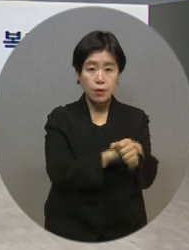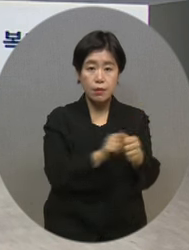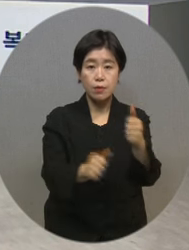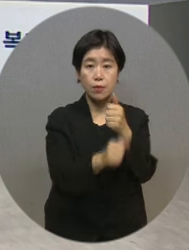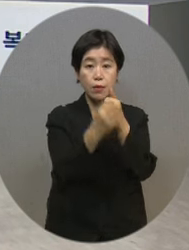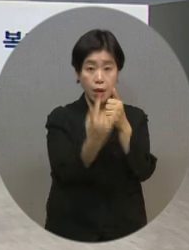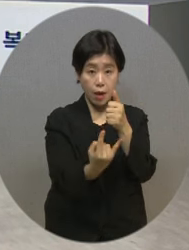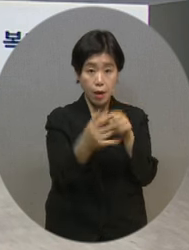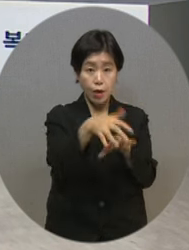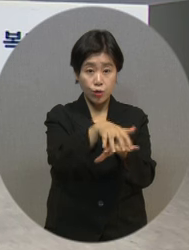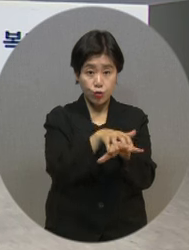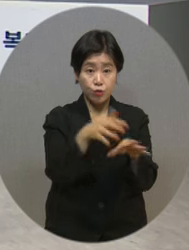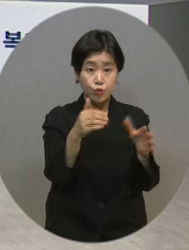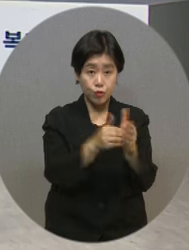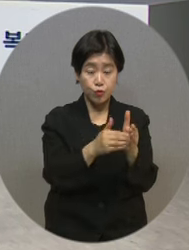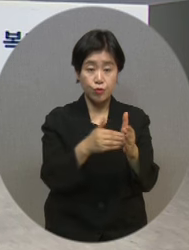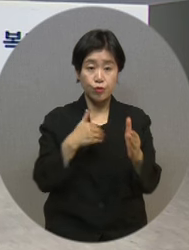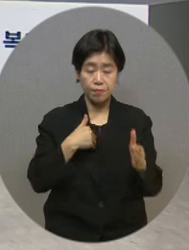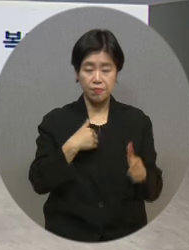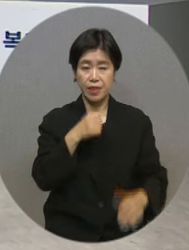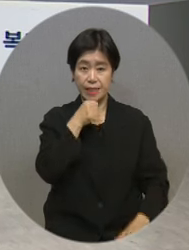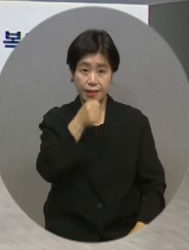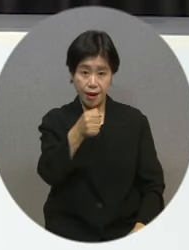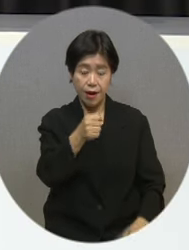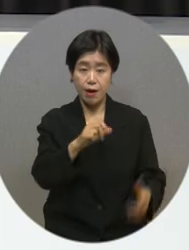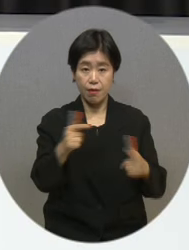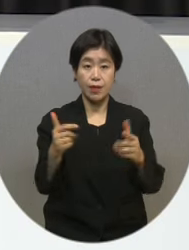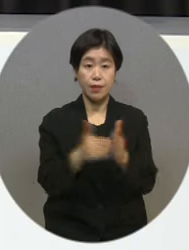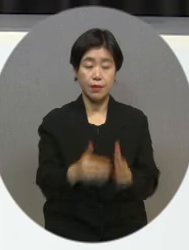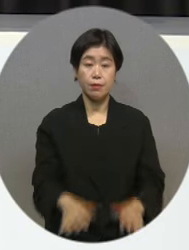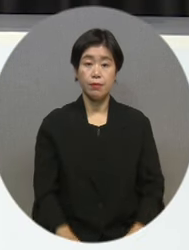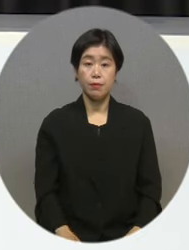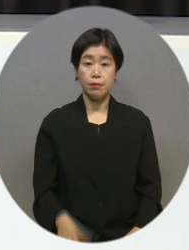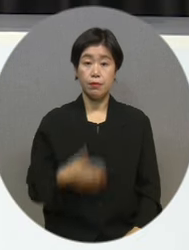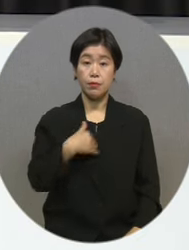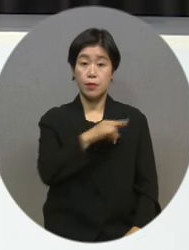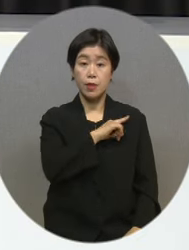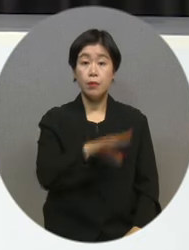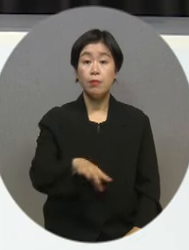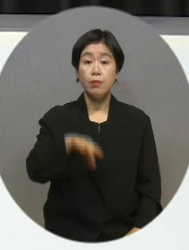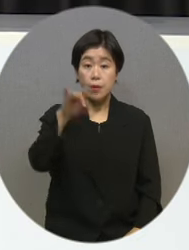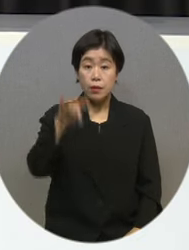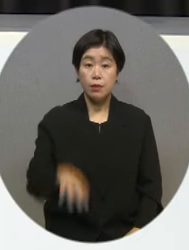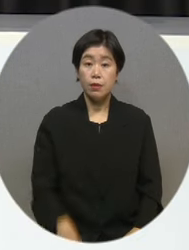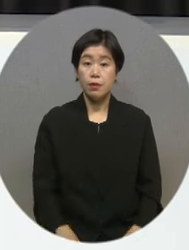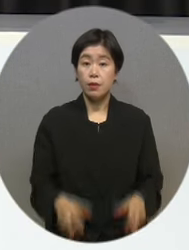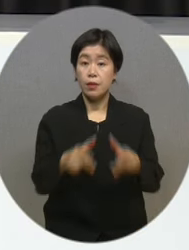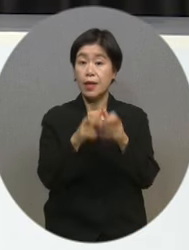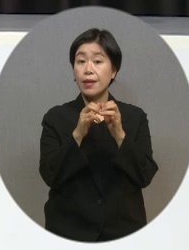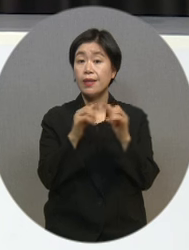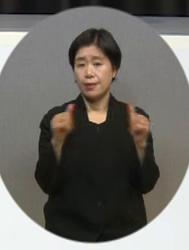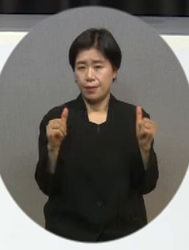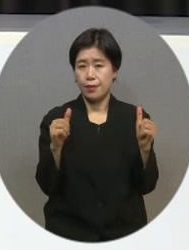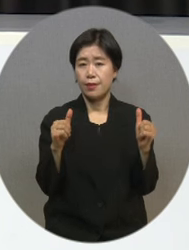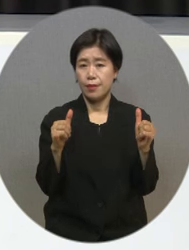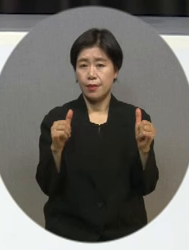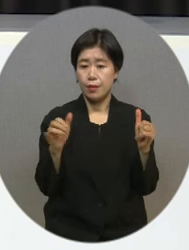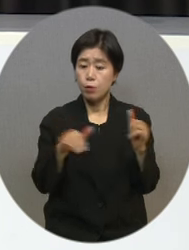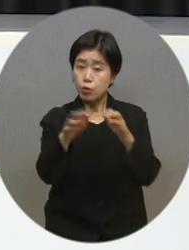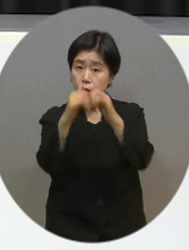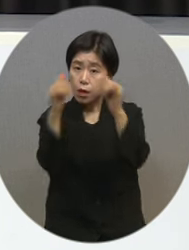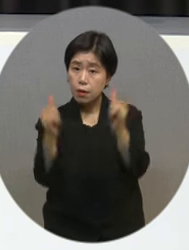이제 기자회견도 하기도 했어요. 근데 이제 저는 가장 먼저 장애인이, 우리